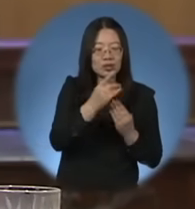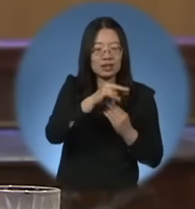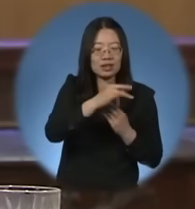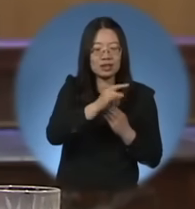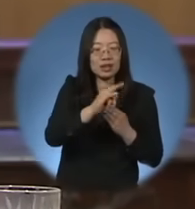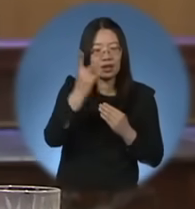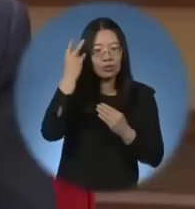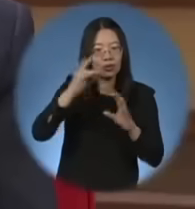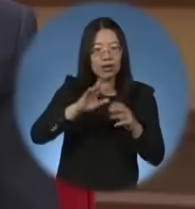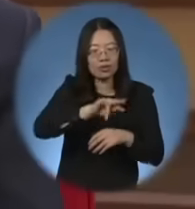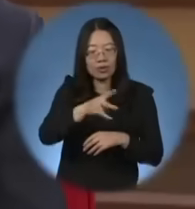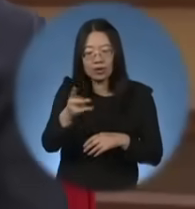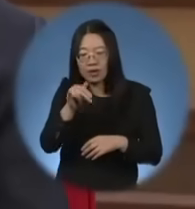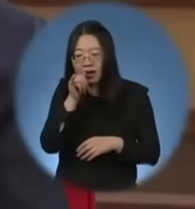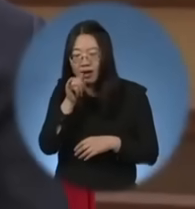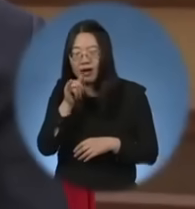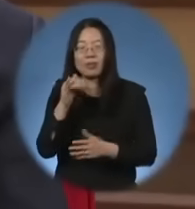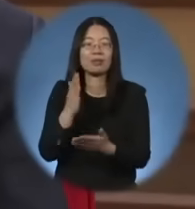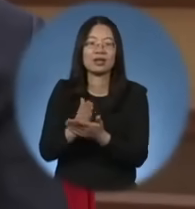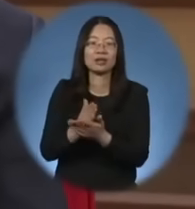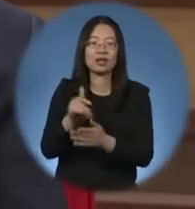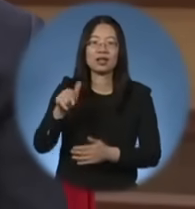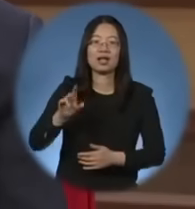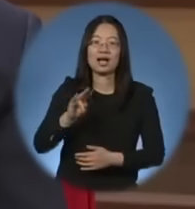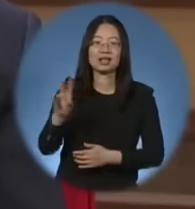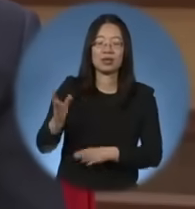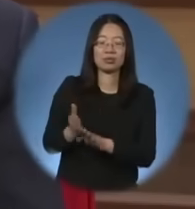평화적이고 가야스 합시다